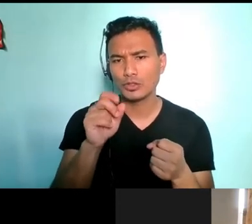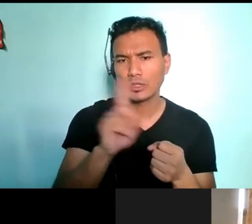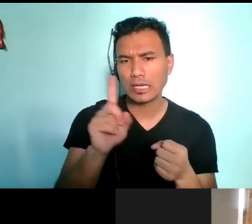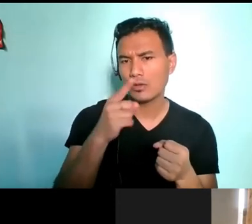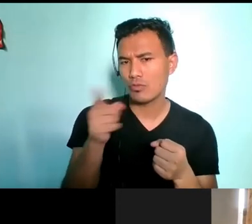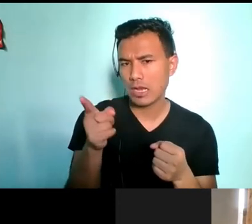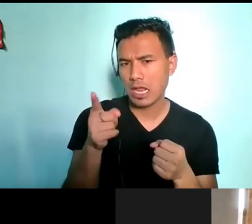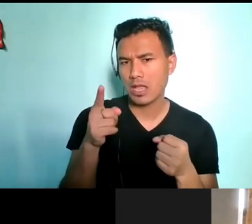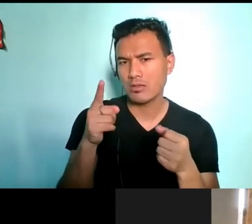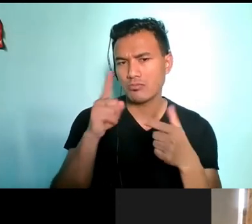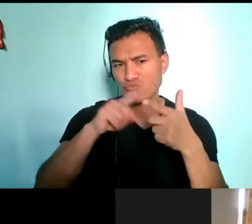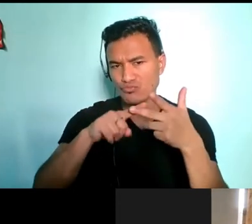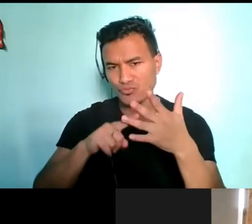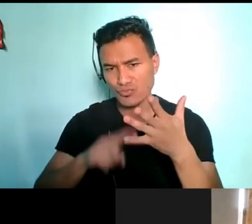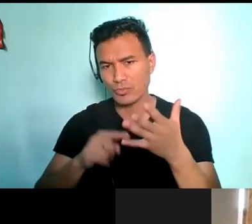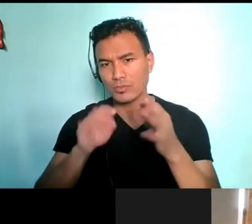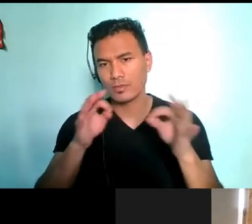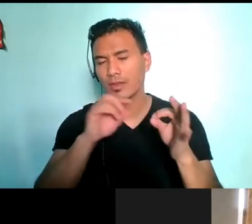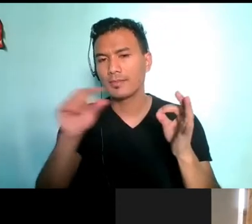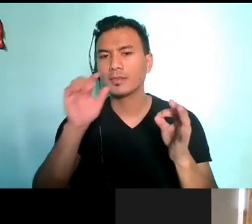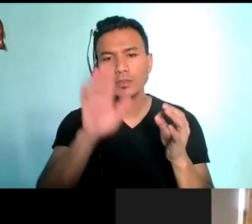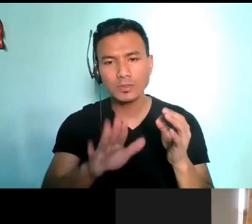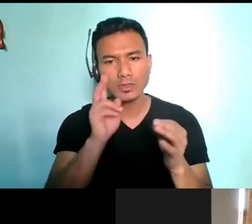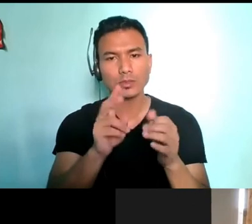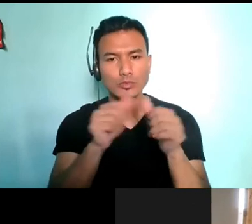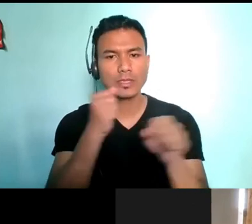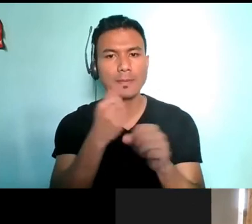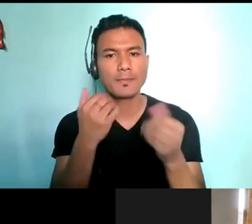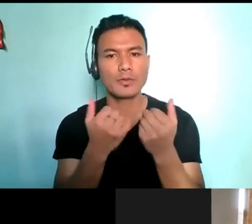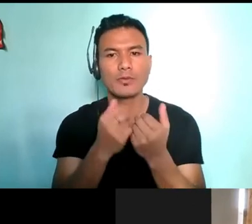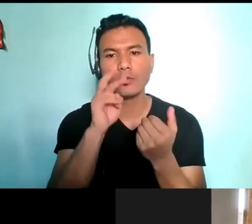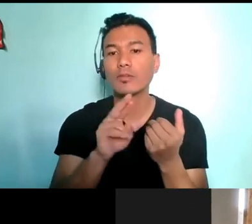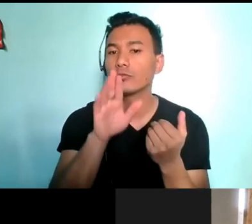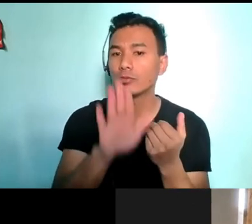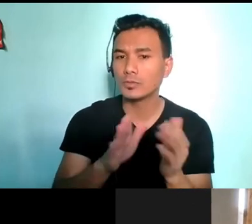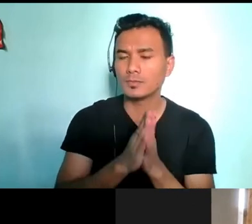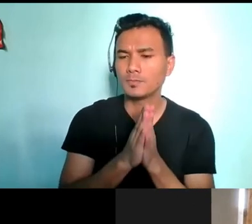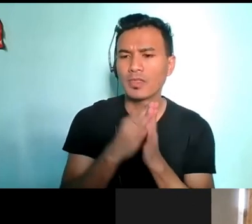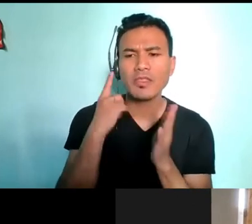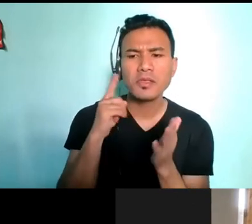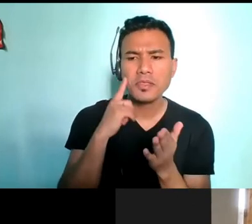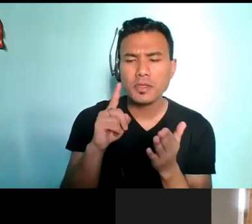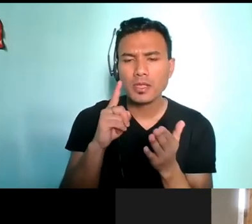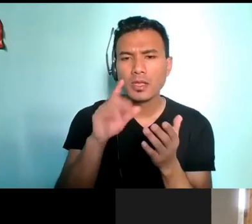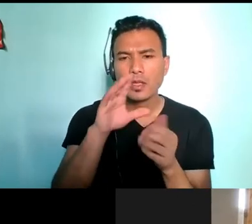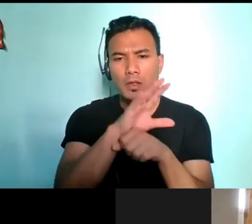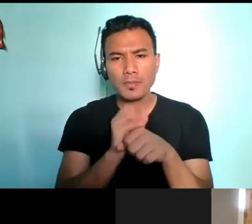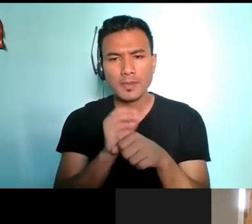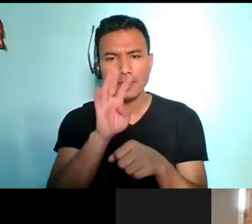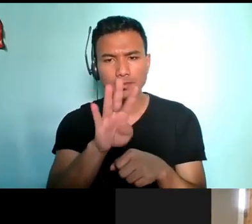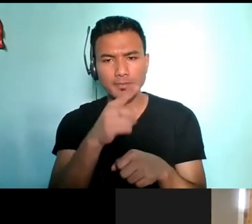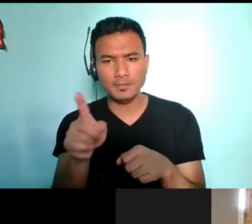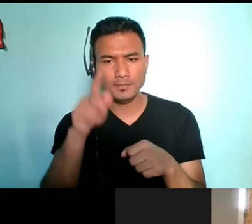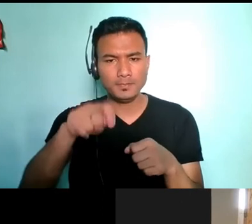10-11 टाइप्सको चाहिँ डिसअर्डरहरू डायग्नोज भएर त्यो अनुसारको कामहरू चाहिँ गरिरहेको छु एभ्री डे कम्तीमा पनि 4 केस